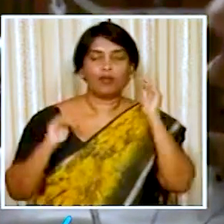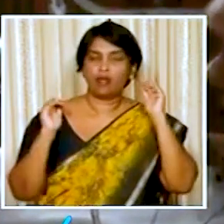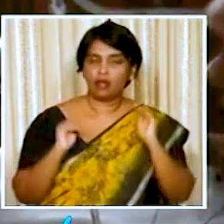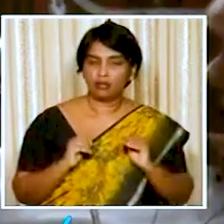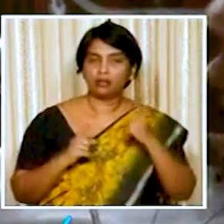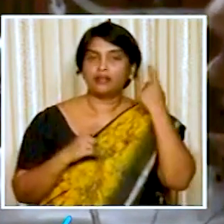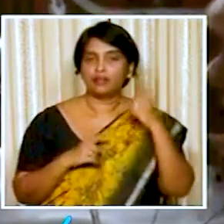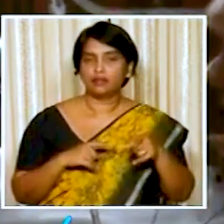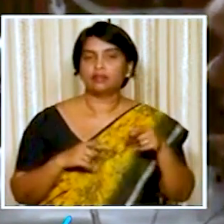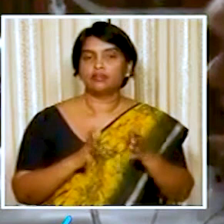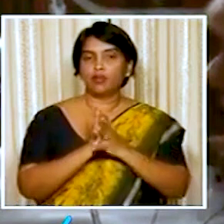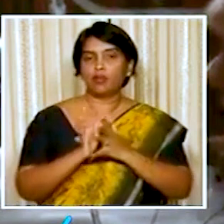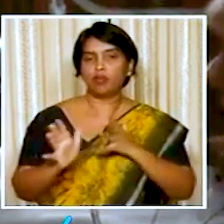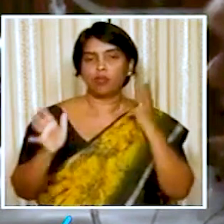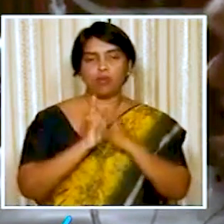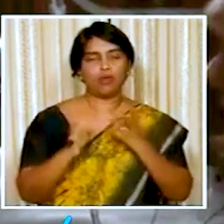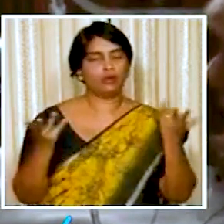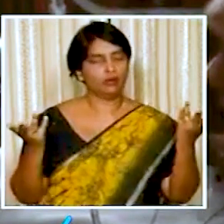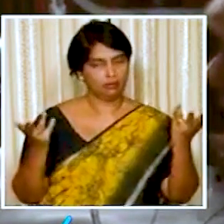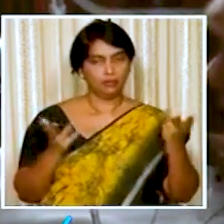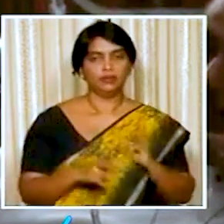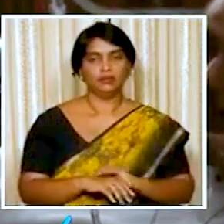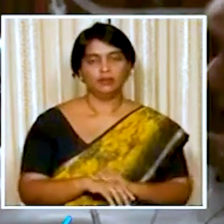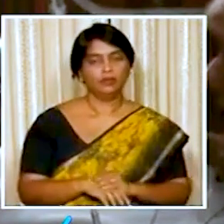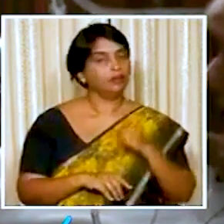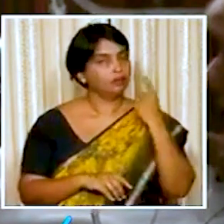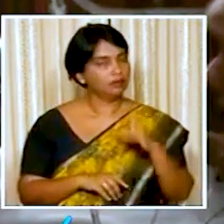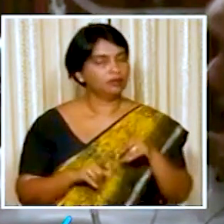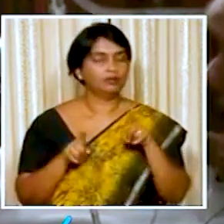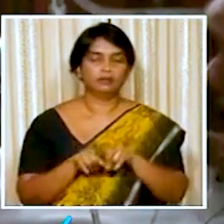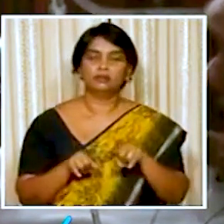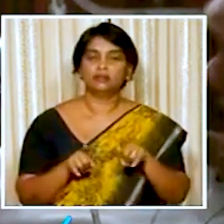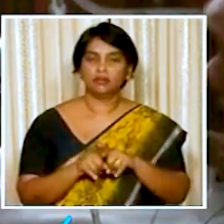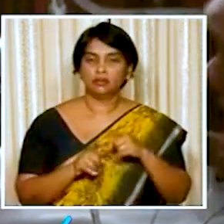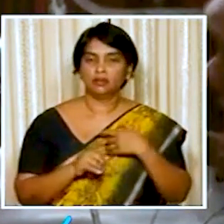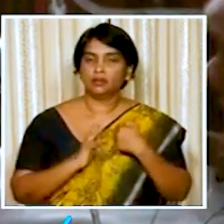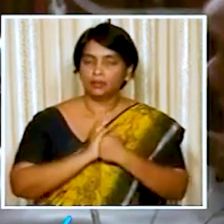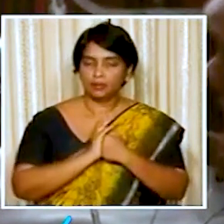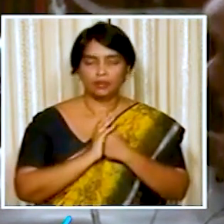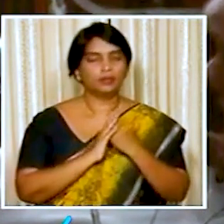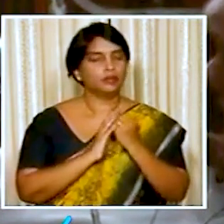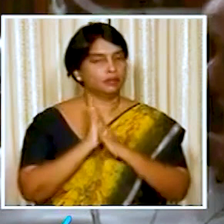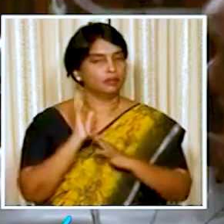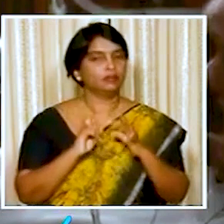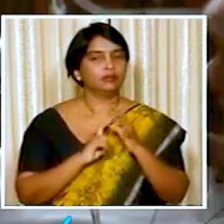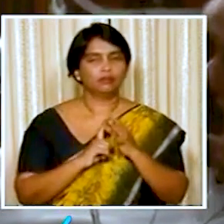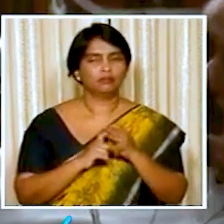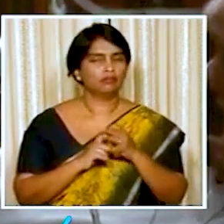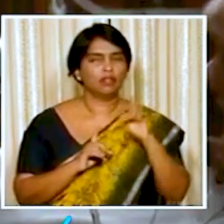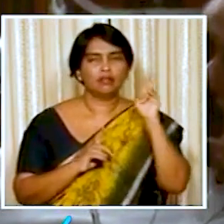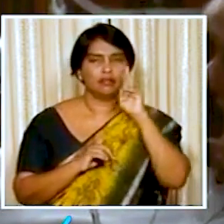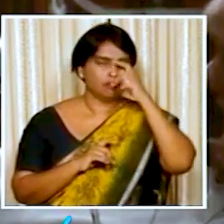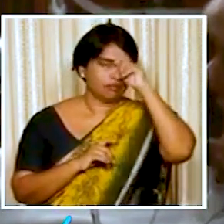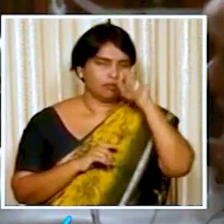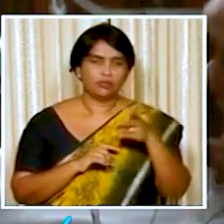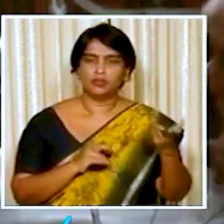ඒ නිසා තමයි අද මේ පොලින් නැති වෙලා තියෙන්නේ කියලා ඒ හැරුණ විට මුලා සුනාරුඩ මන්ත්‍රීතුමනි මොනවද රනිල් වික්‍රමසිංහ